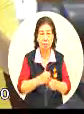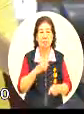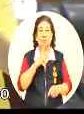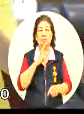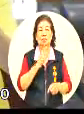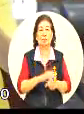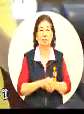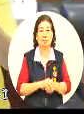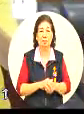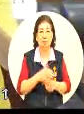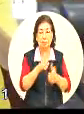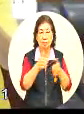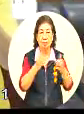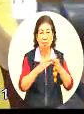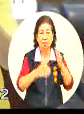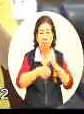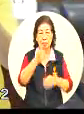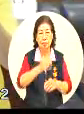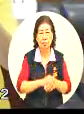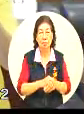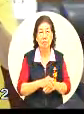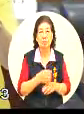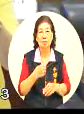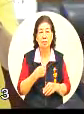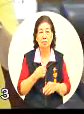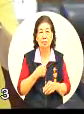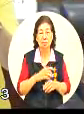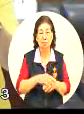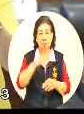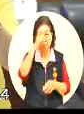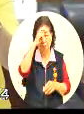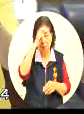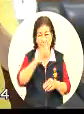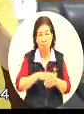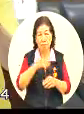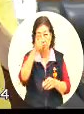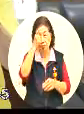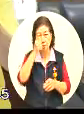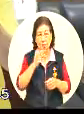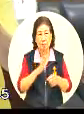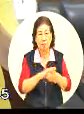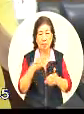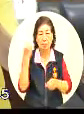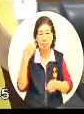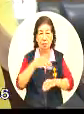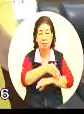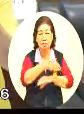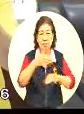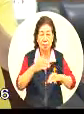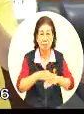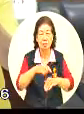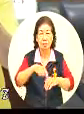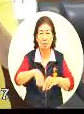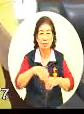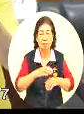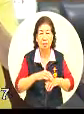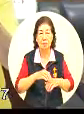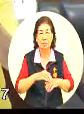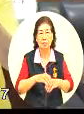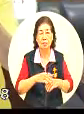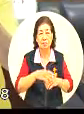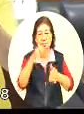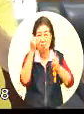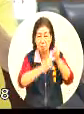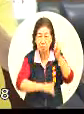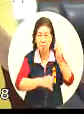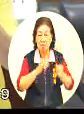谢谢我们市长、哦、所以本社是希望黄埔新村、啊、这么难得一个眷村文化、哦、我们应该